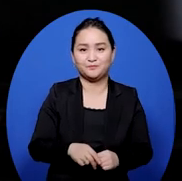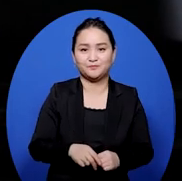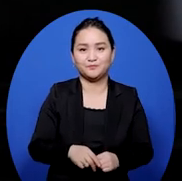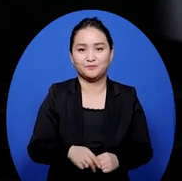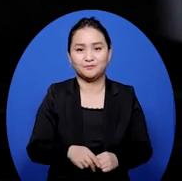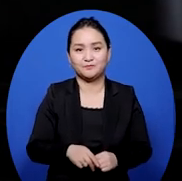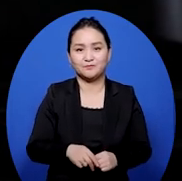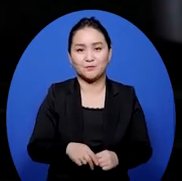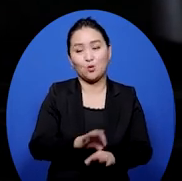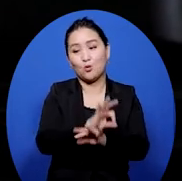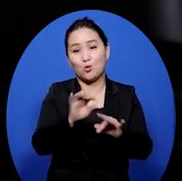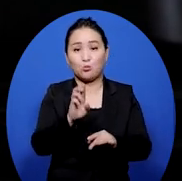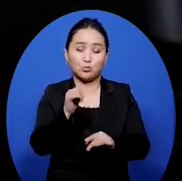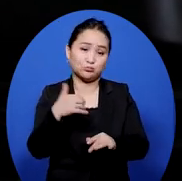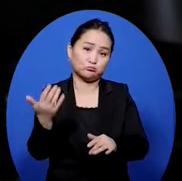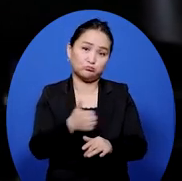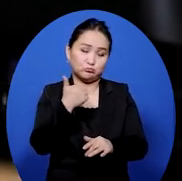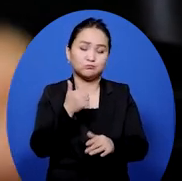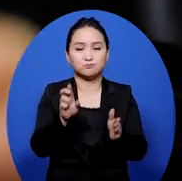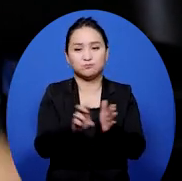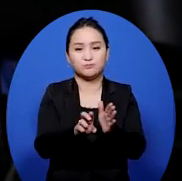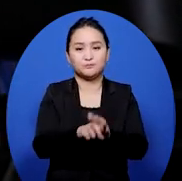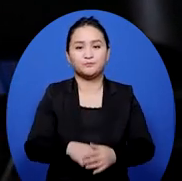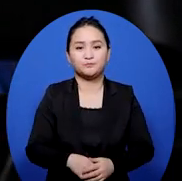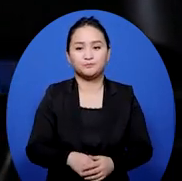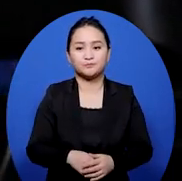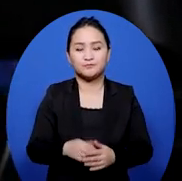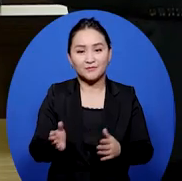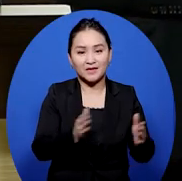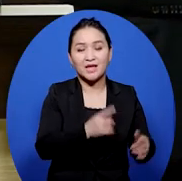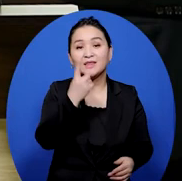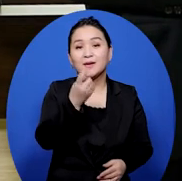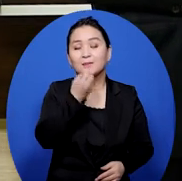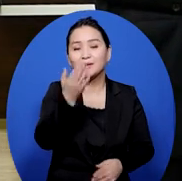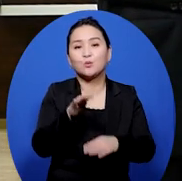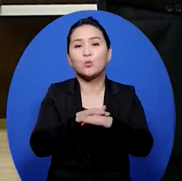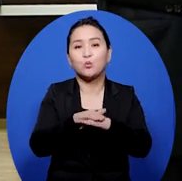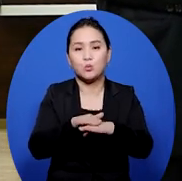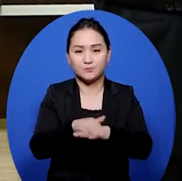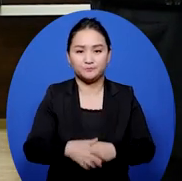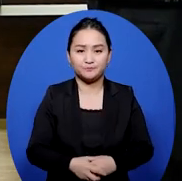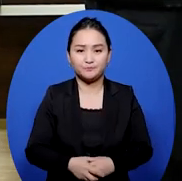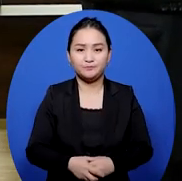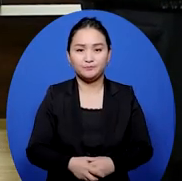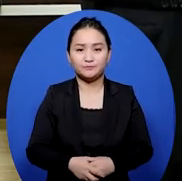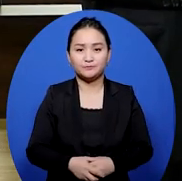тал нэмэлттэй гараад явж. Тэгээд одоо бусад үйл хөдлөл хэв юм байна гэж ойлгож байна. За яг энэний хажуугаар би бас нэг юм хэлж